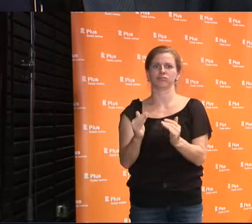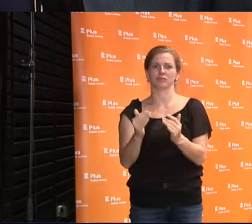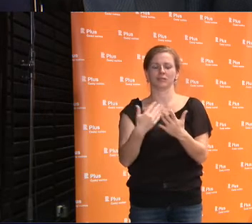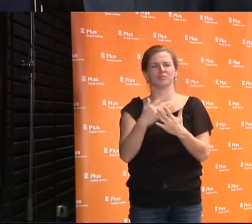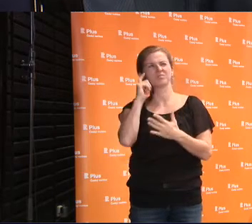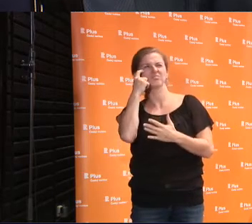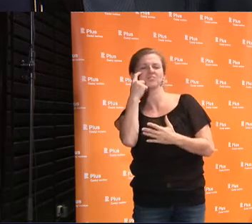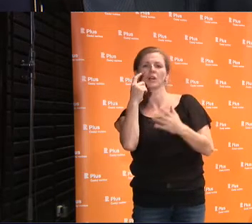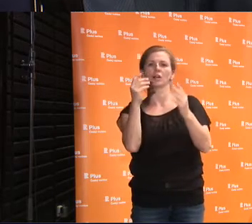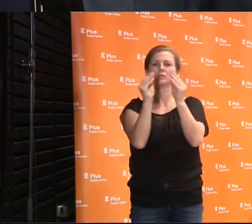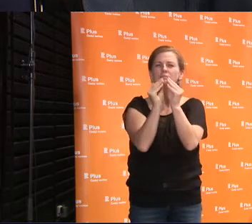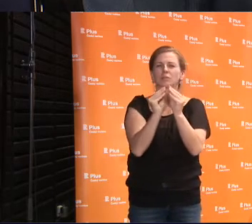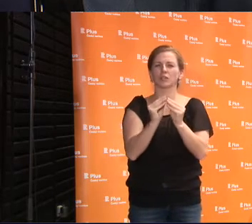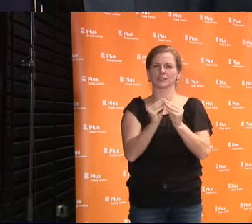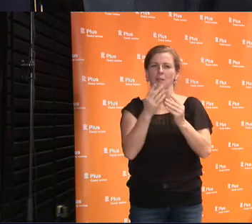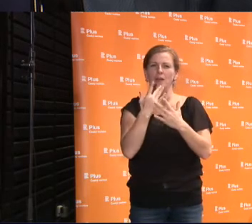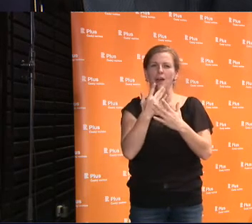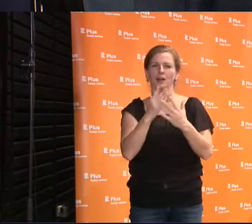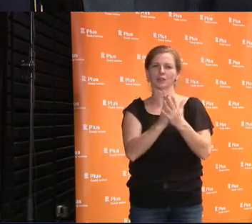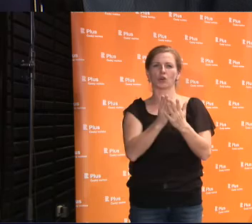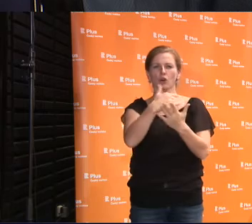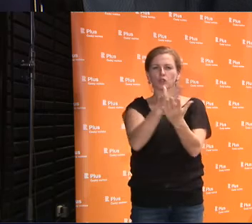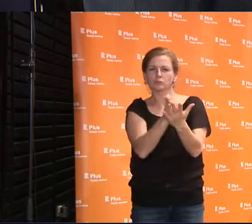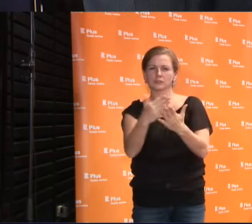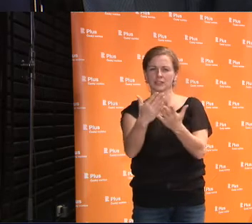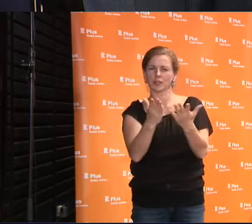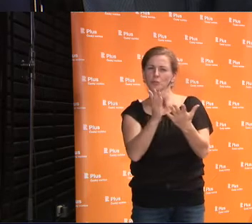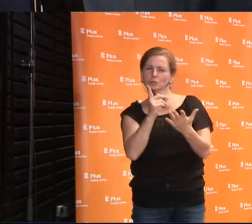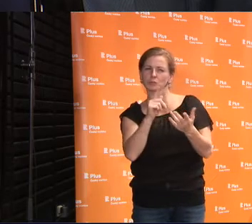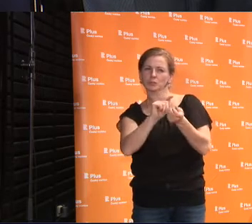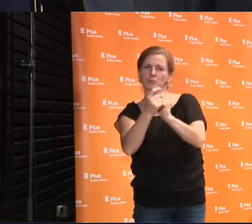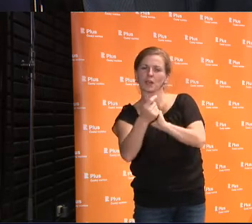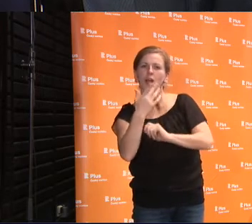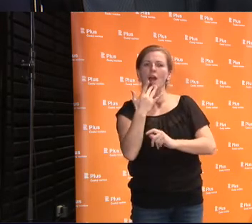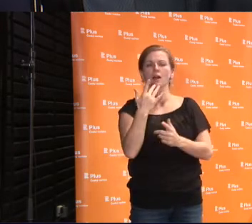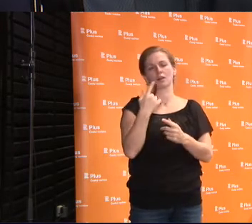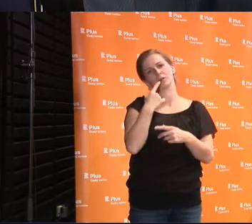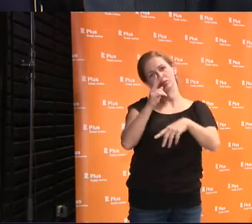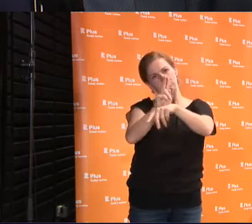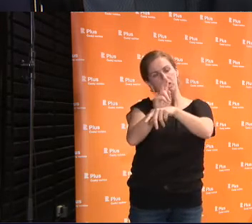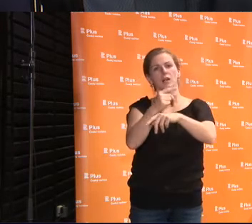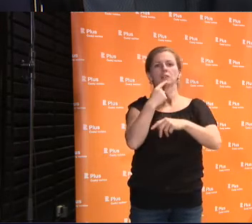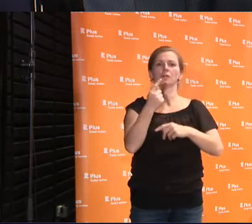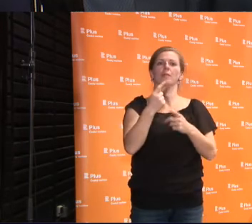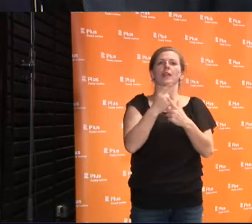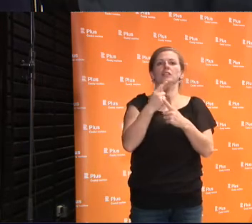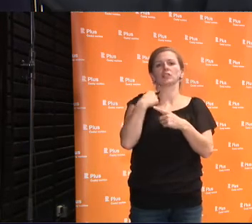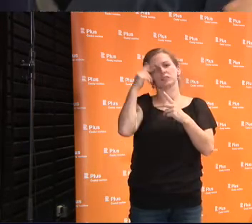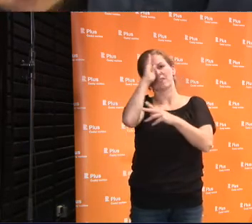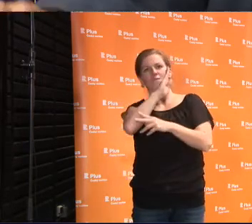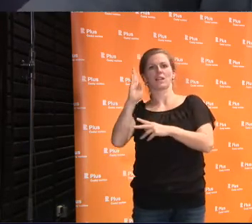princip, jak tu redistribuci změnit. A já bych rád upozornil na to, že Jeffrey Sachs, významný světový ekonom,